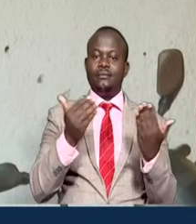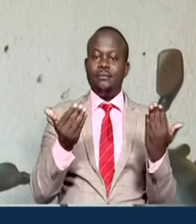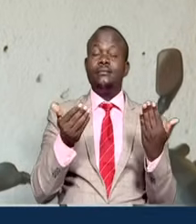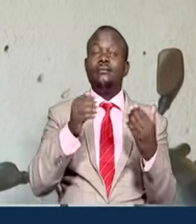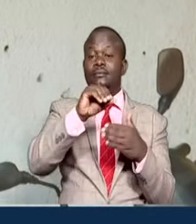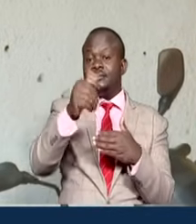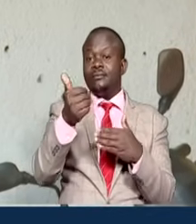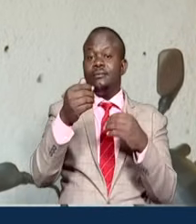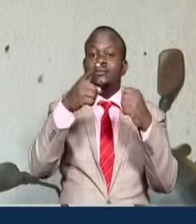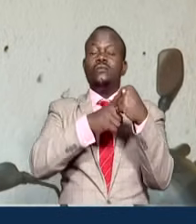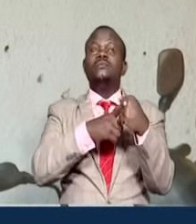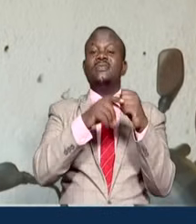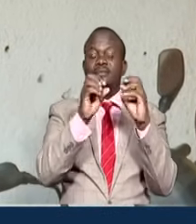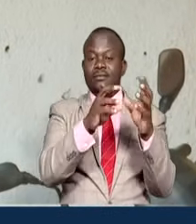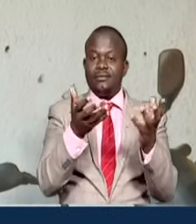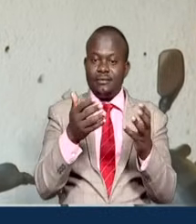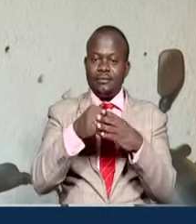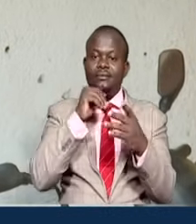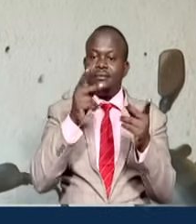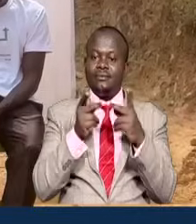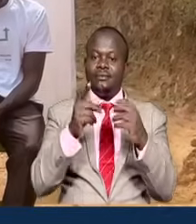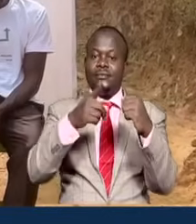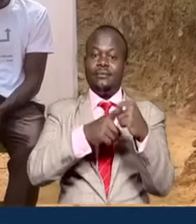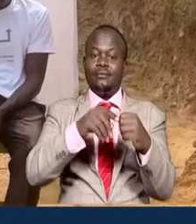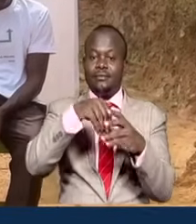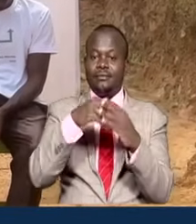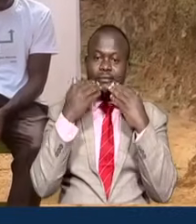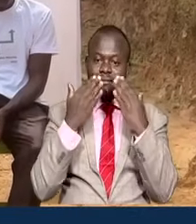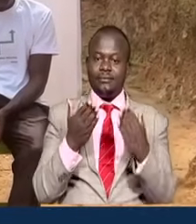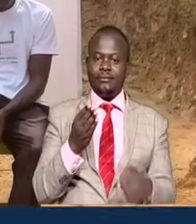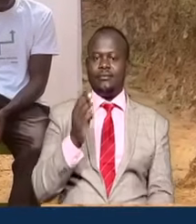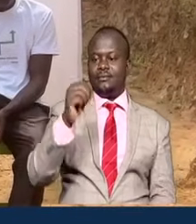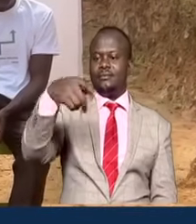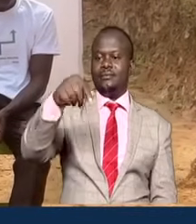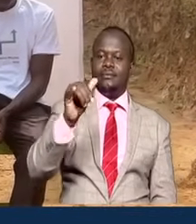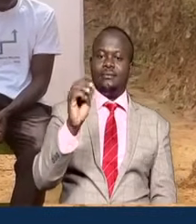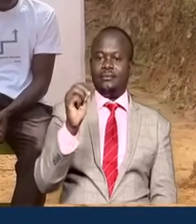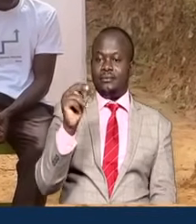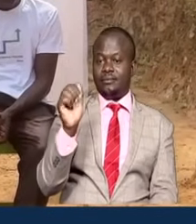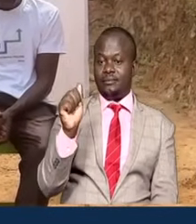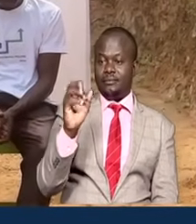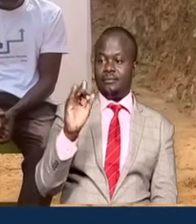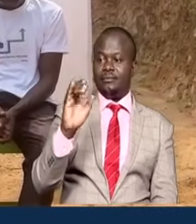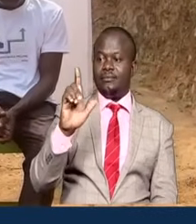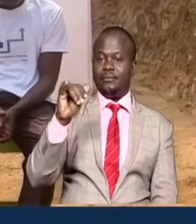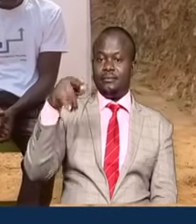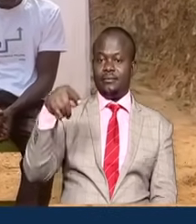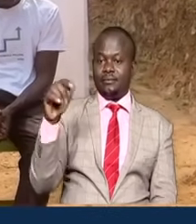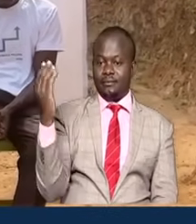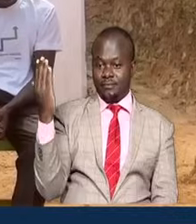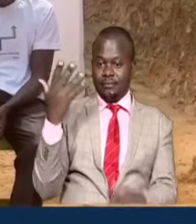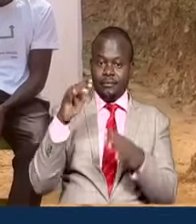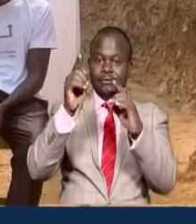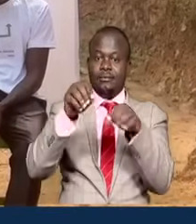Muzamushyiraho wa gatandatu se, ko nta mwanya wa gatandatu urimo. Umukandida wigenga ku mwanya wa Perezida wa Repubulika Mpayimana Philippe amaze kugera mu